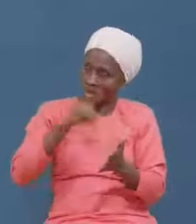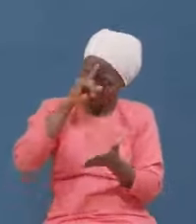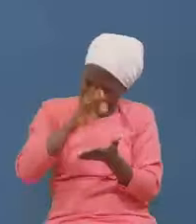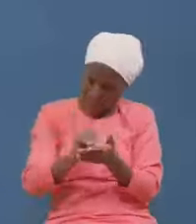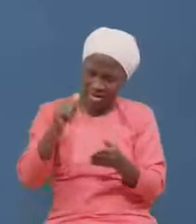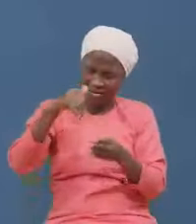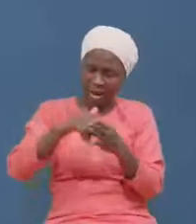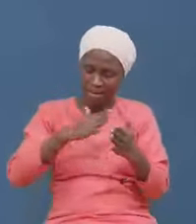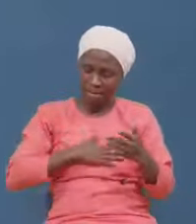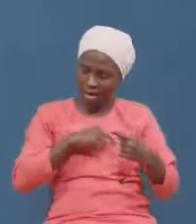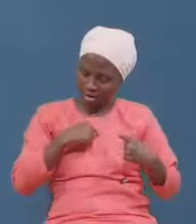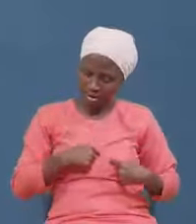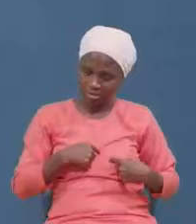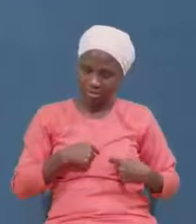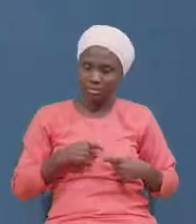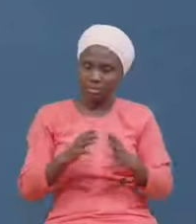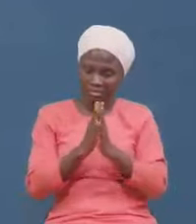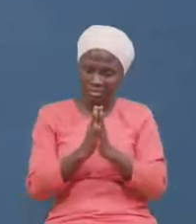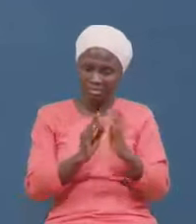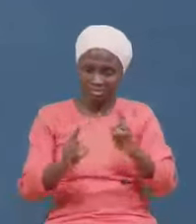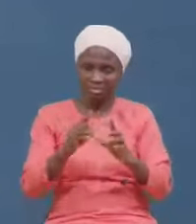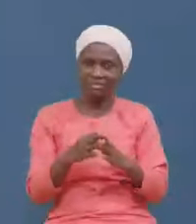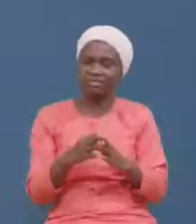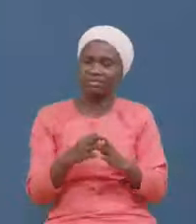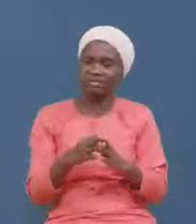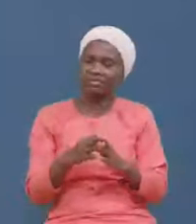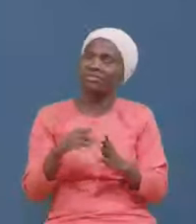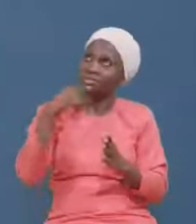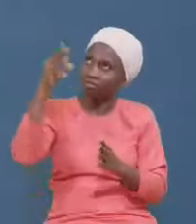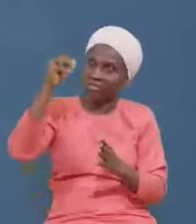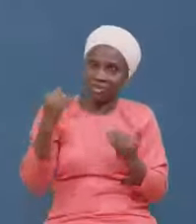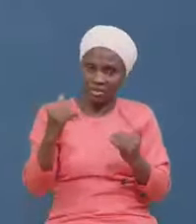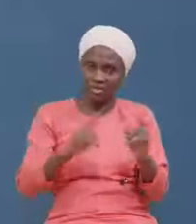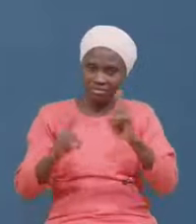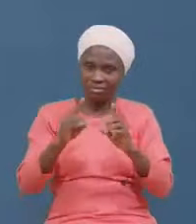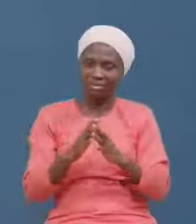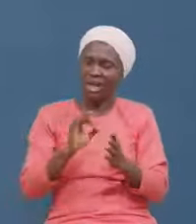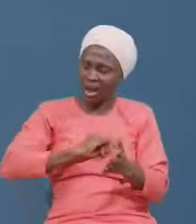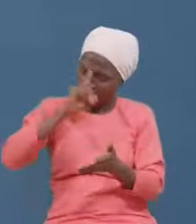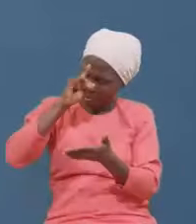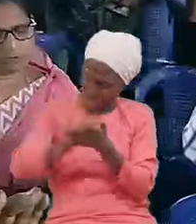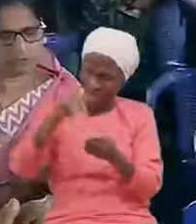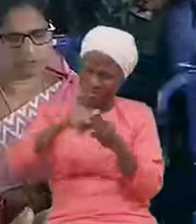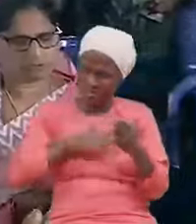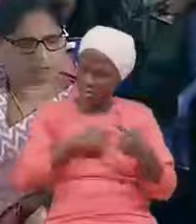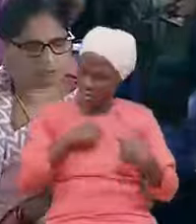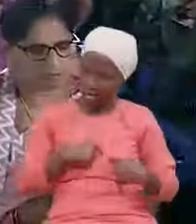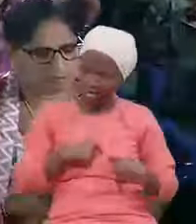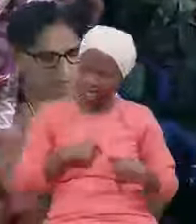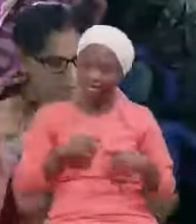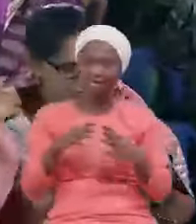in my heart. నేను నా హృదయములో విశ్వసిస్తున్నాను. Tell him, I believe in my heart. ఆయనతో చెప్పండి, నా